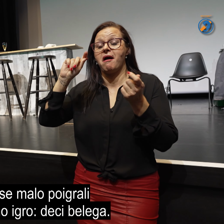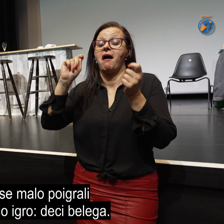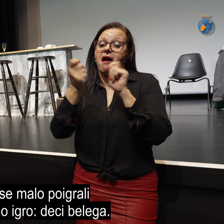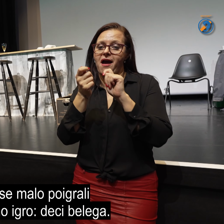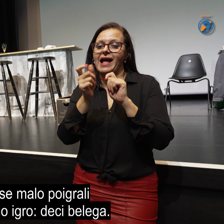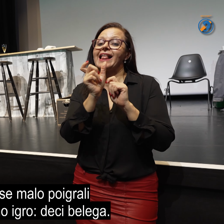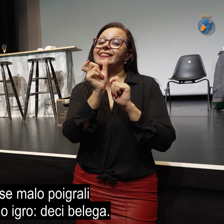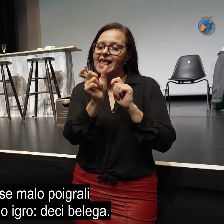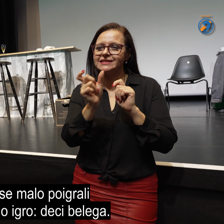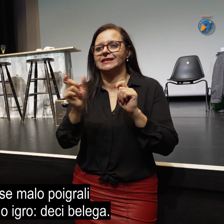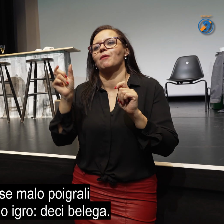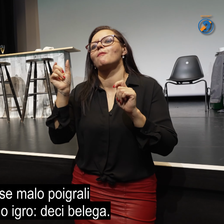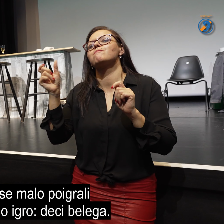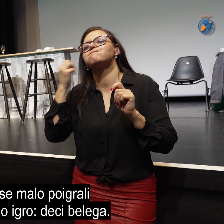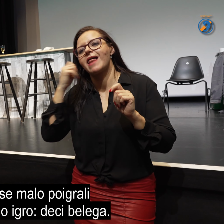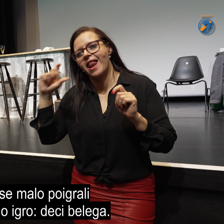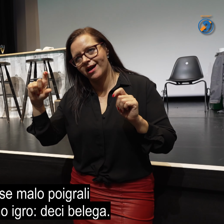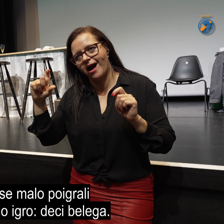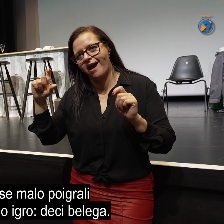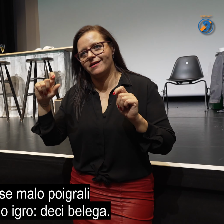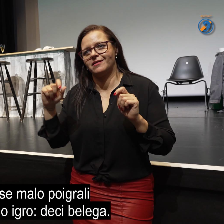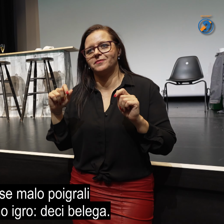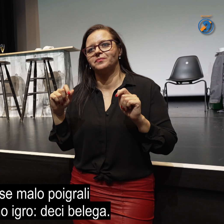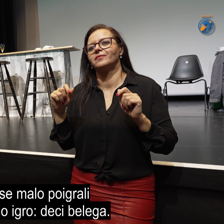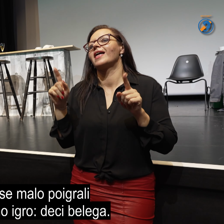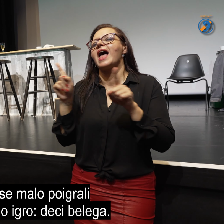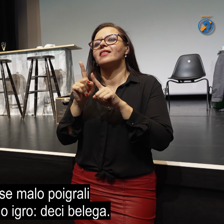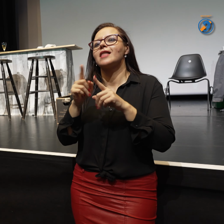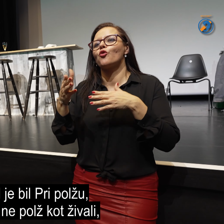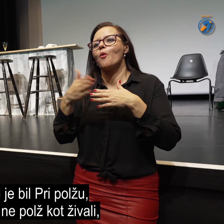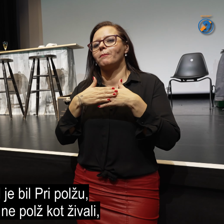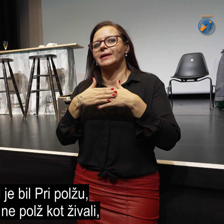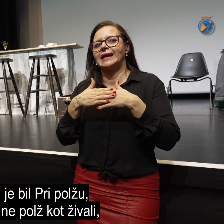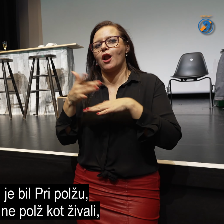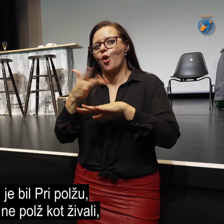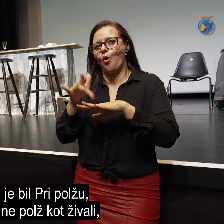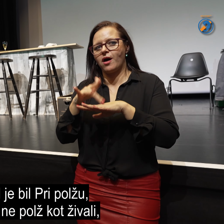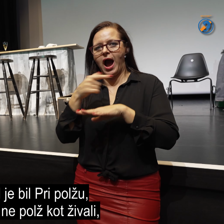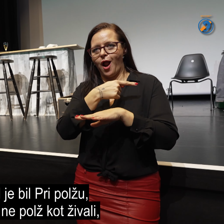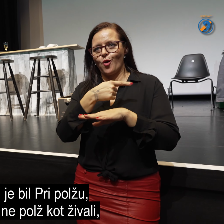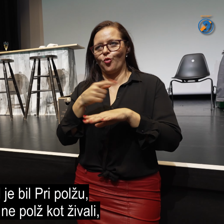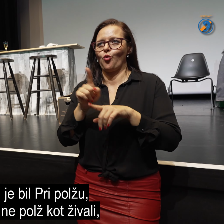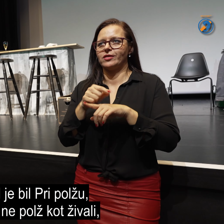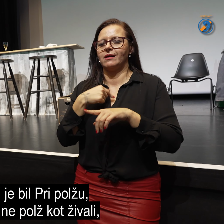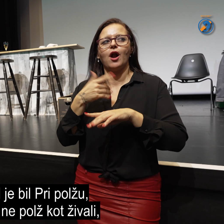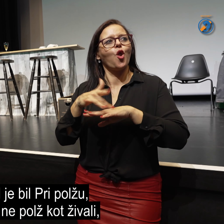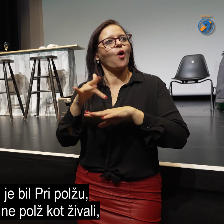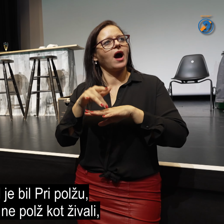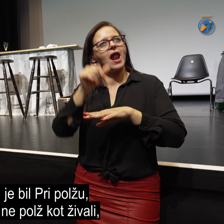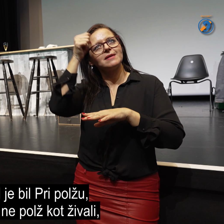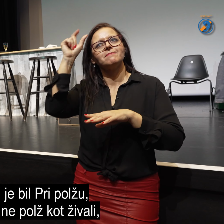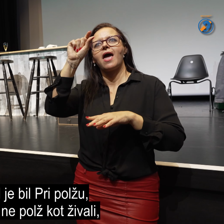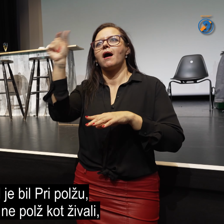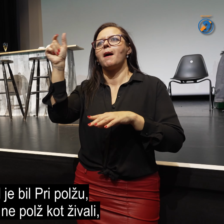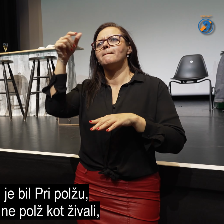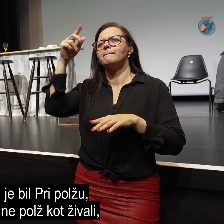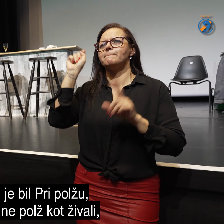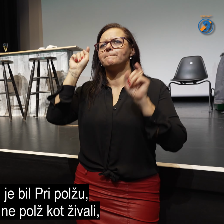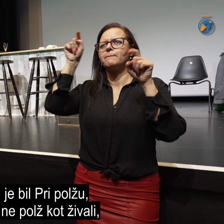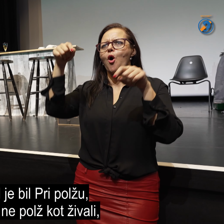decibel. In pa smo malce mi poigrali s to besedno igro in nabili decibelega. Pri lokalu